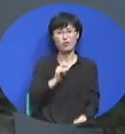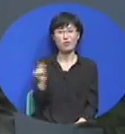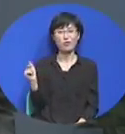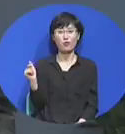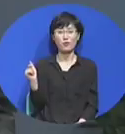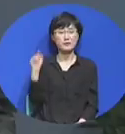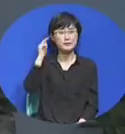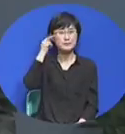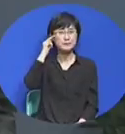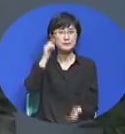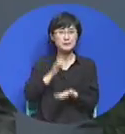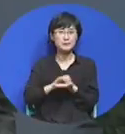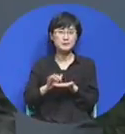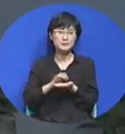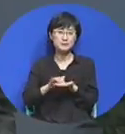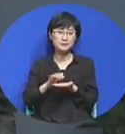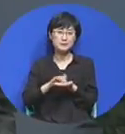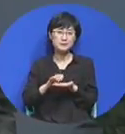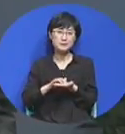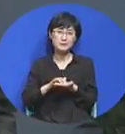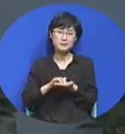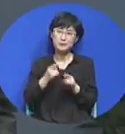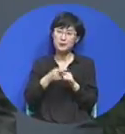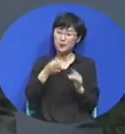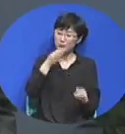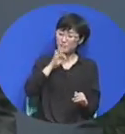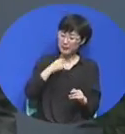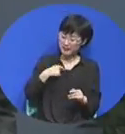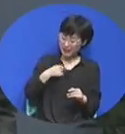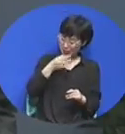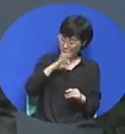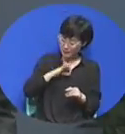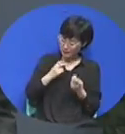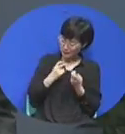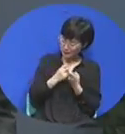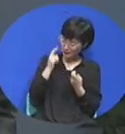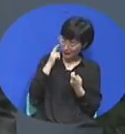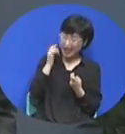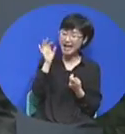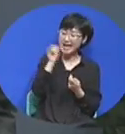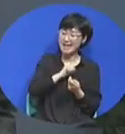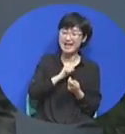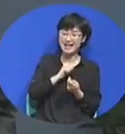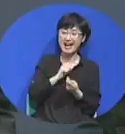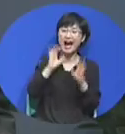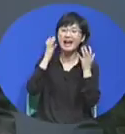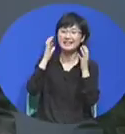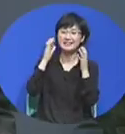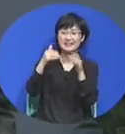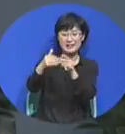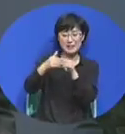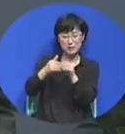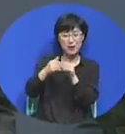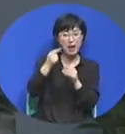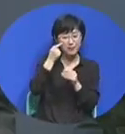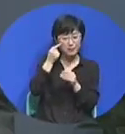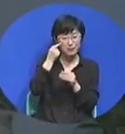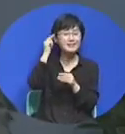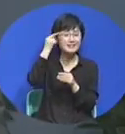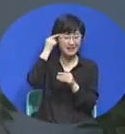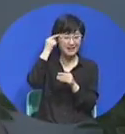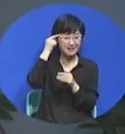for me. 뭐가 유리하냐 이런 부분은 잘 모르겠는데 자부지간은 유리할 것 같더라고요. And if you ask me what were some of the more factual and